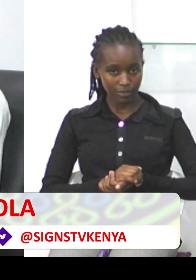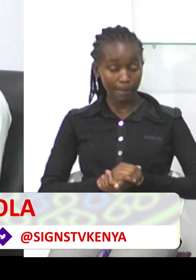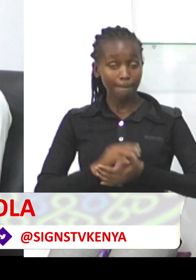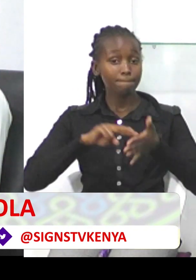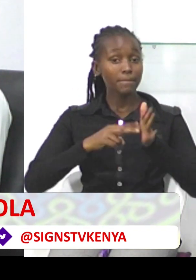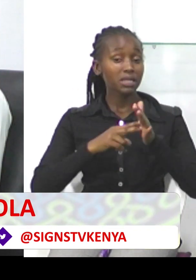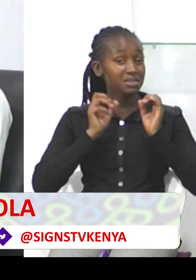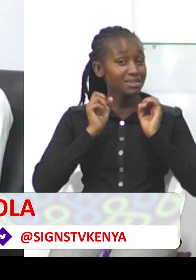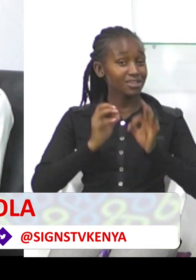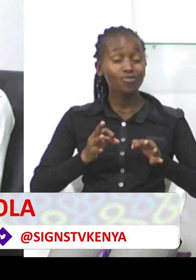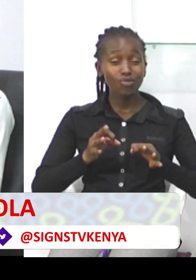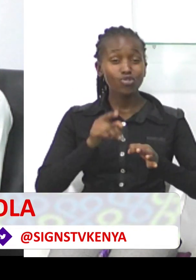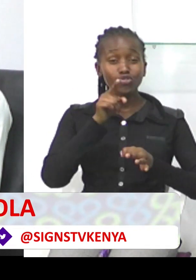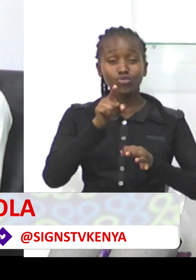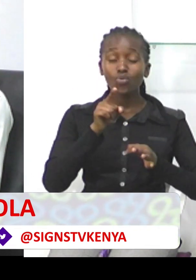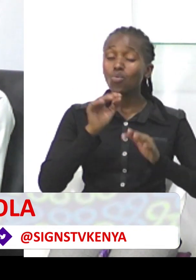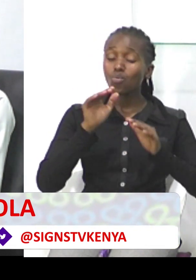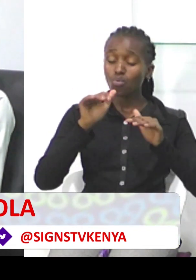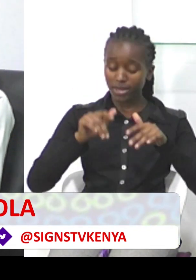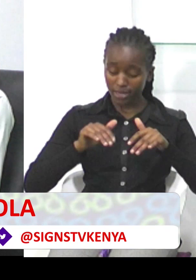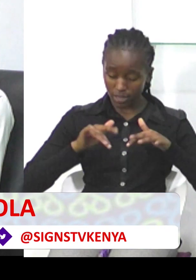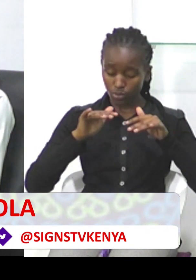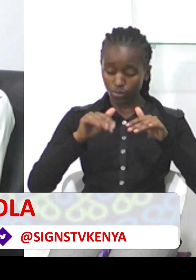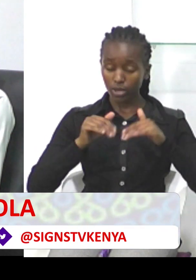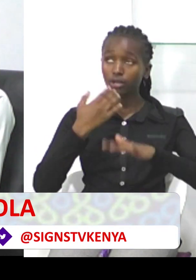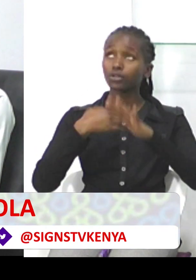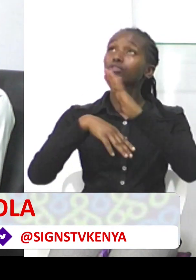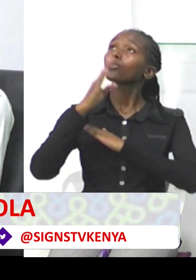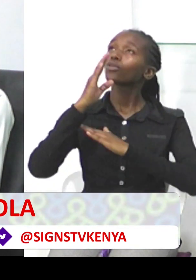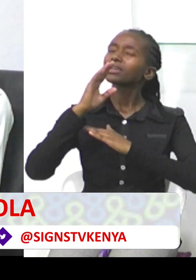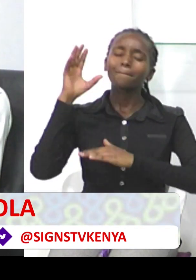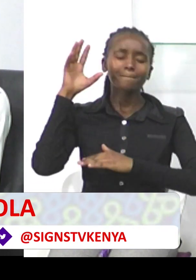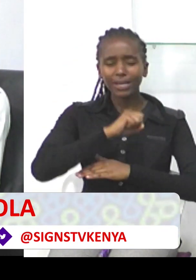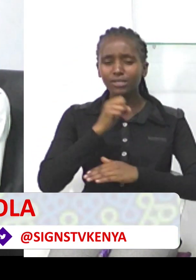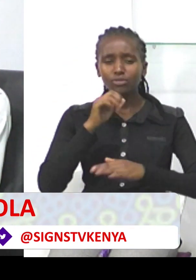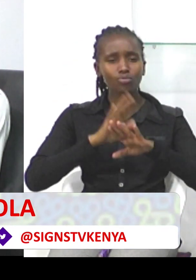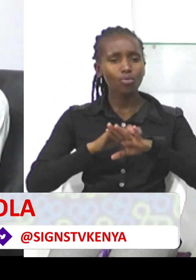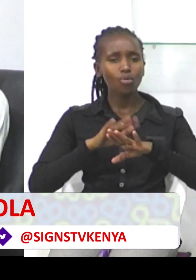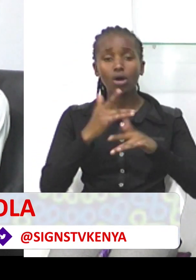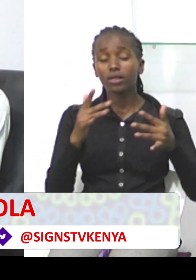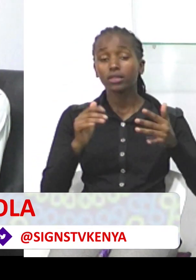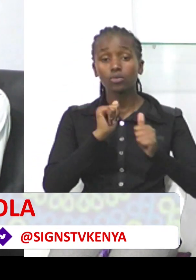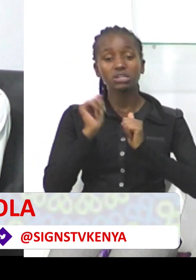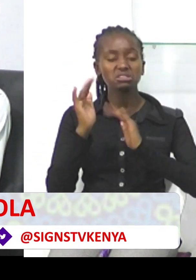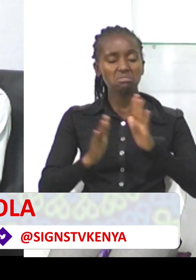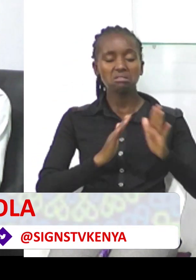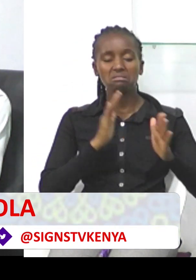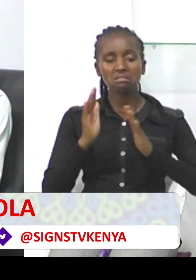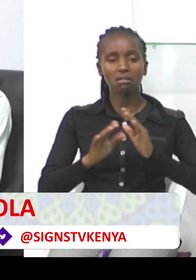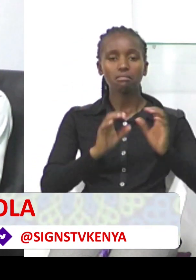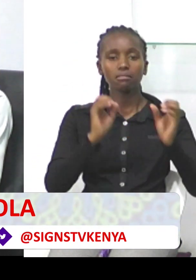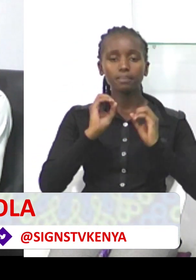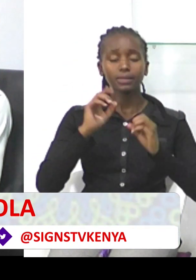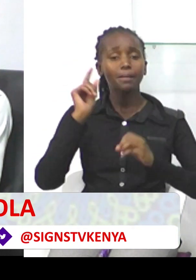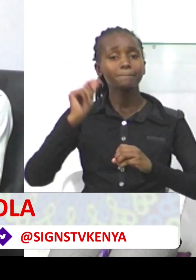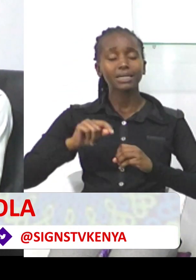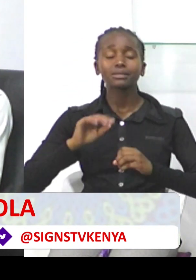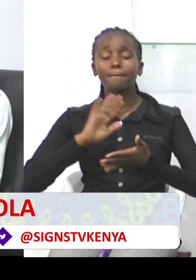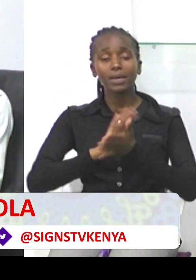Mungu na ukakosa kitu ambayo Mungu amekuwekea. So be patient, be in